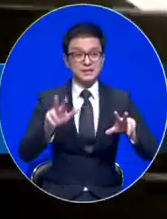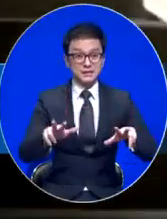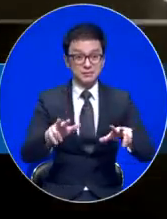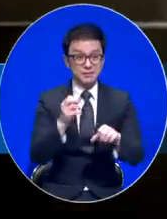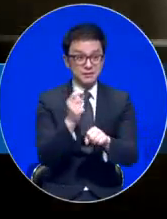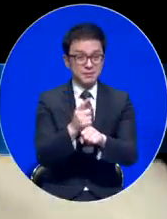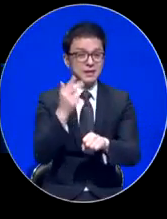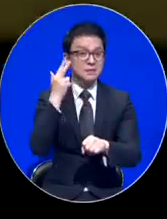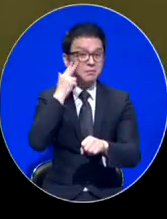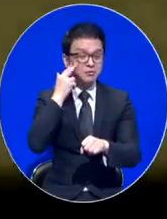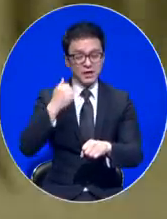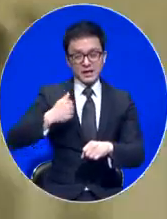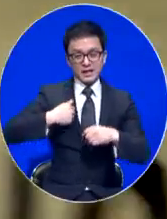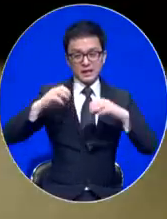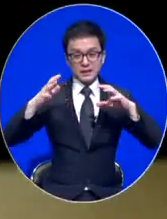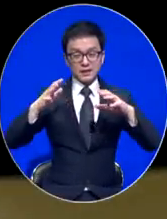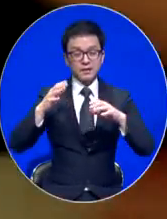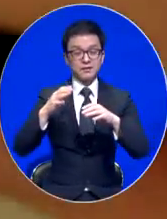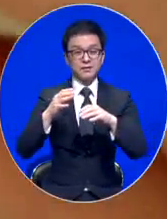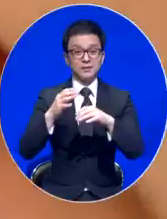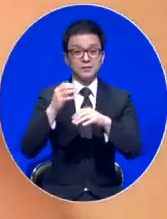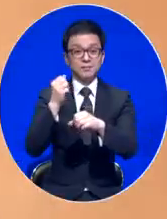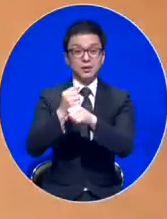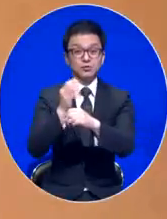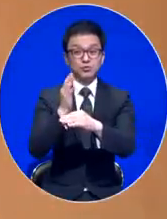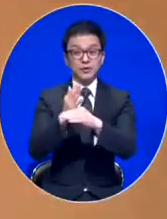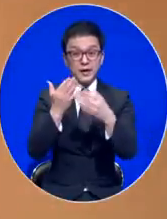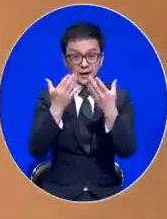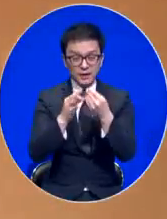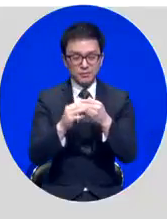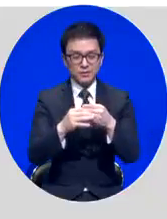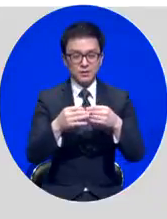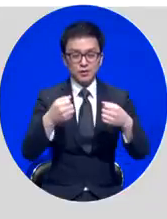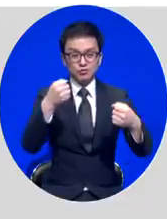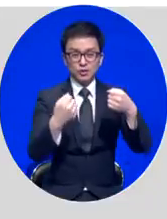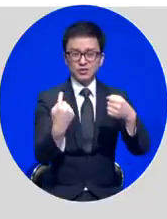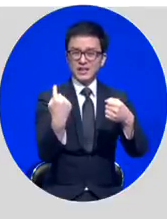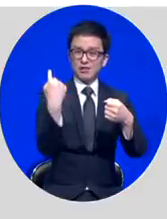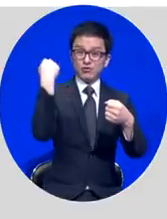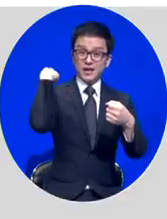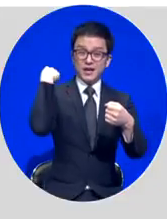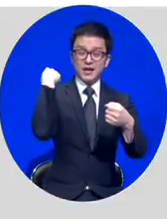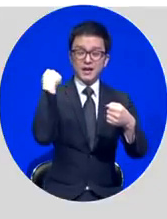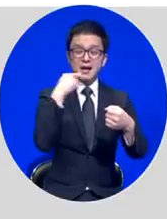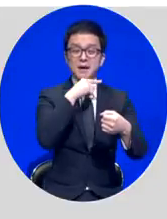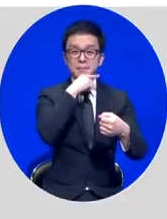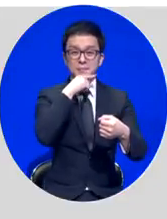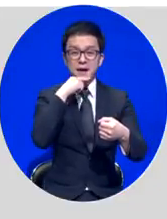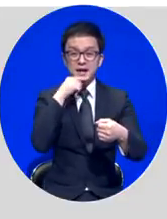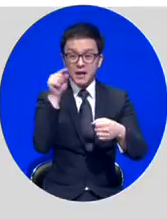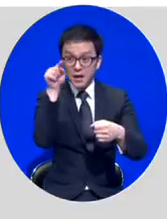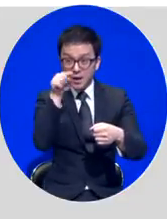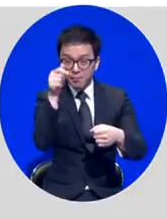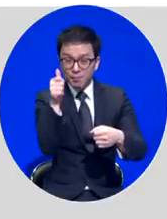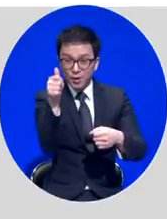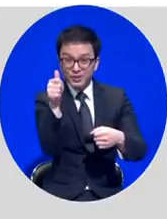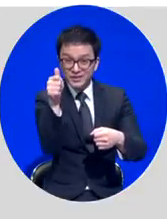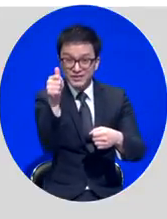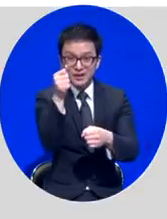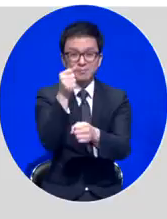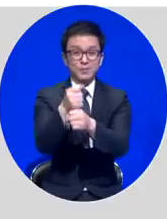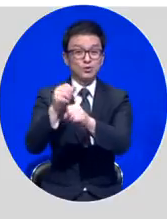캐나다에서 시행 중인데요. 차량 맨 뒤에 시동을 끌 수 있는 버튼을 설치해 버튼을 누르지 않으면 경고음이 울리도록